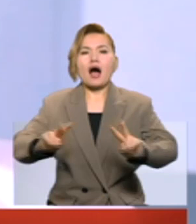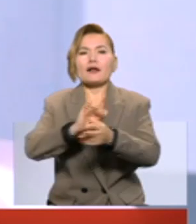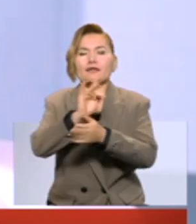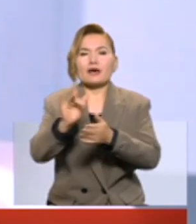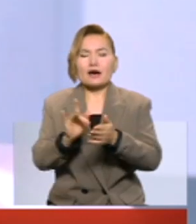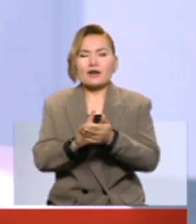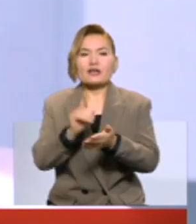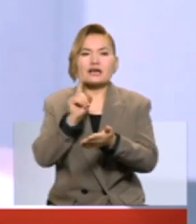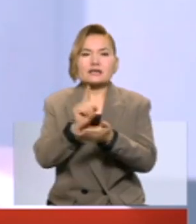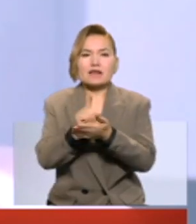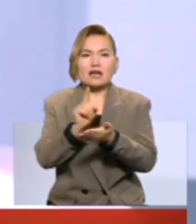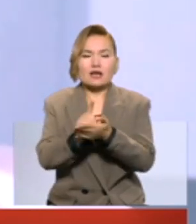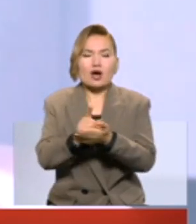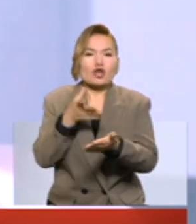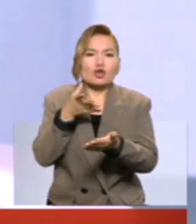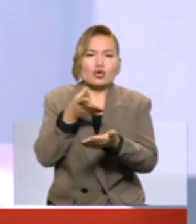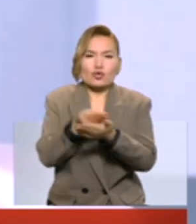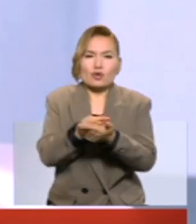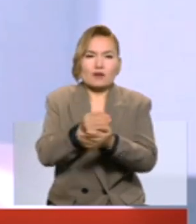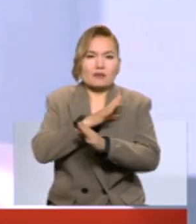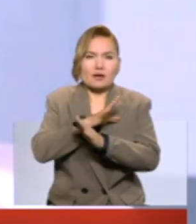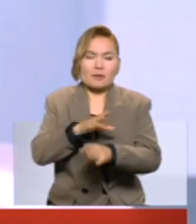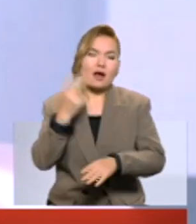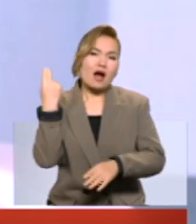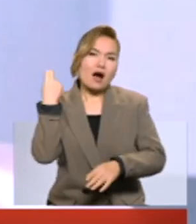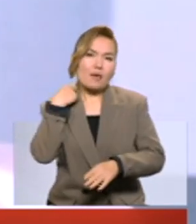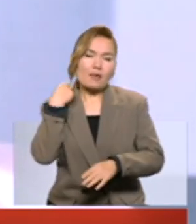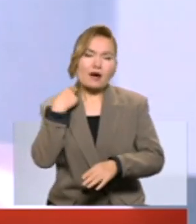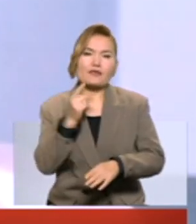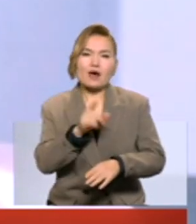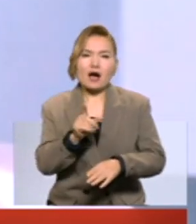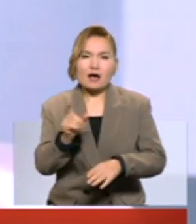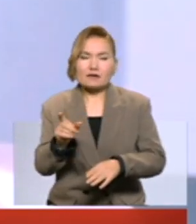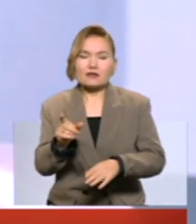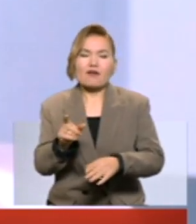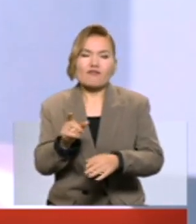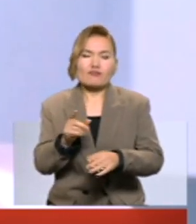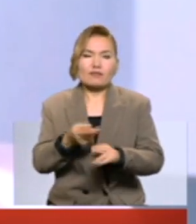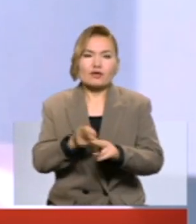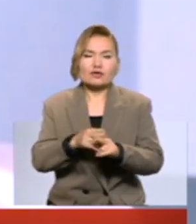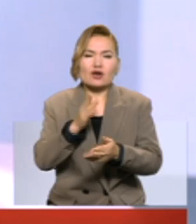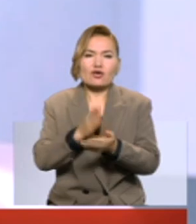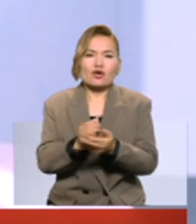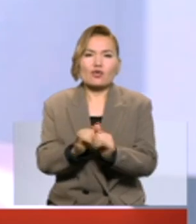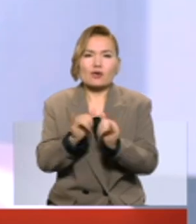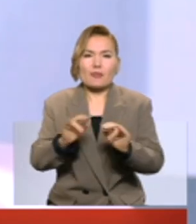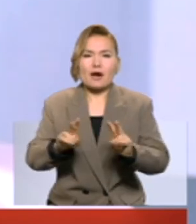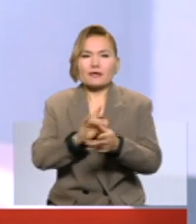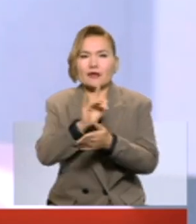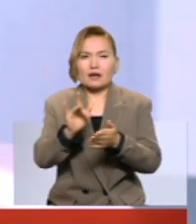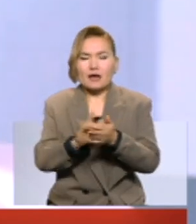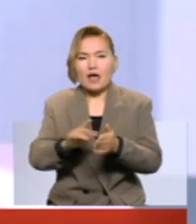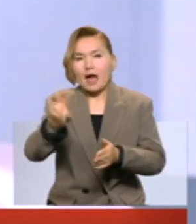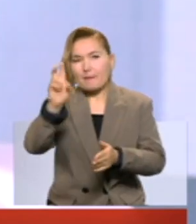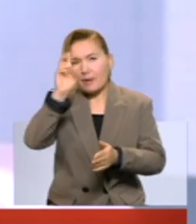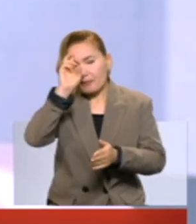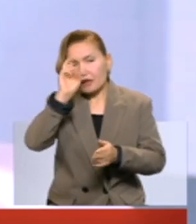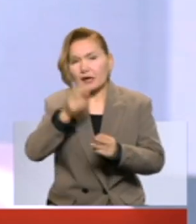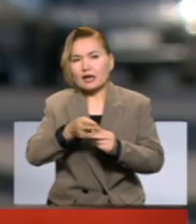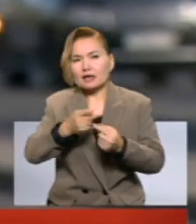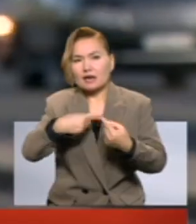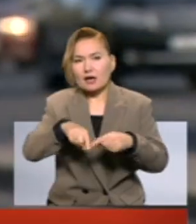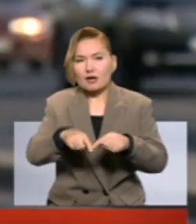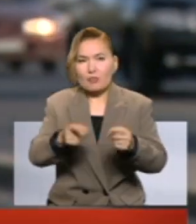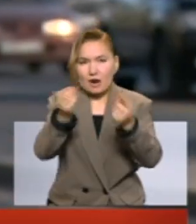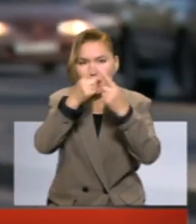Астанада салық төлемеген борышкердің қарызы 2 миллиард теңгеден асты. Бұл туралы Астана қаласы бойынша мемлекеттік кірістер